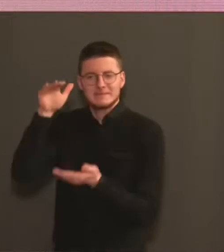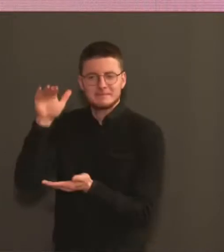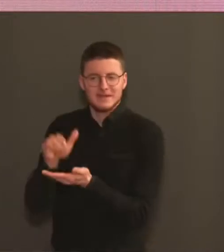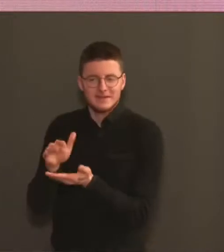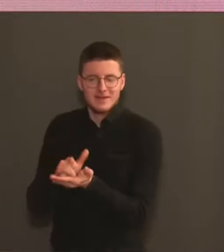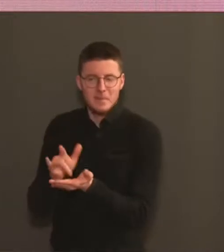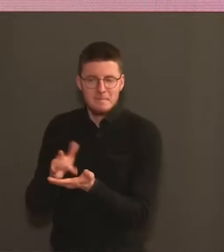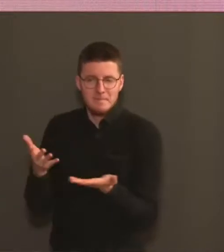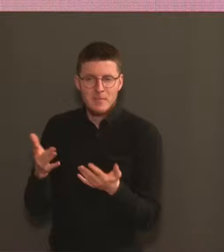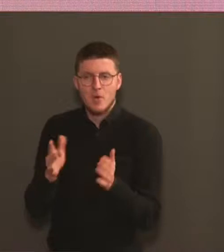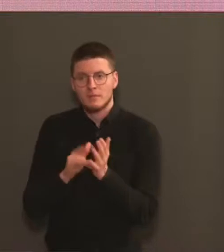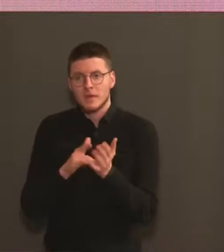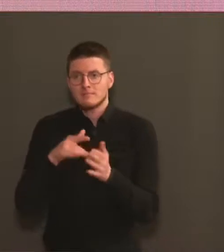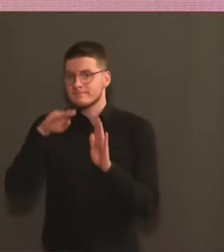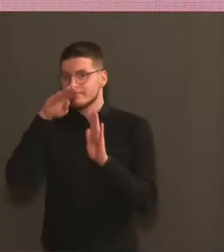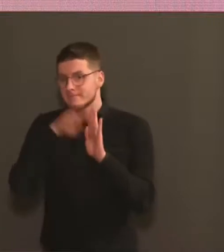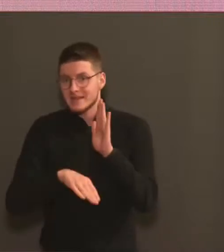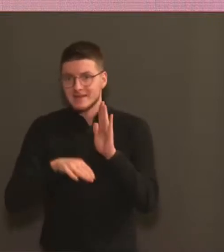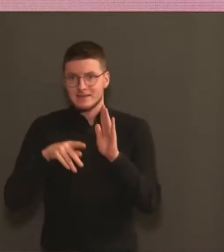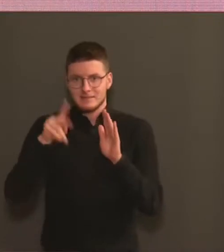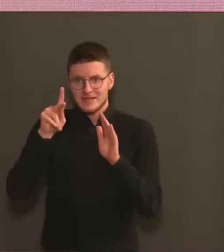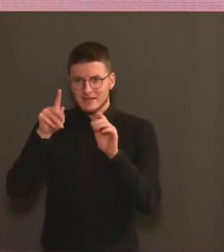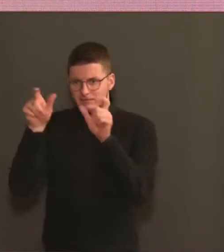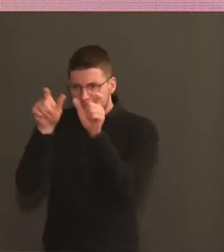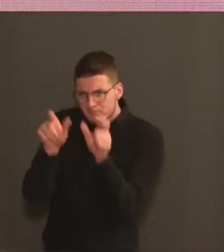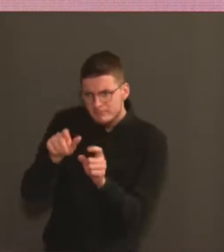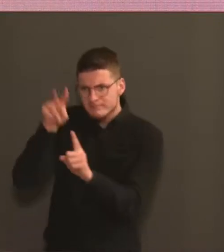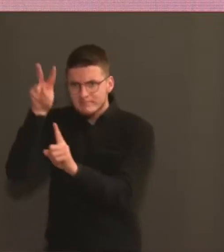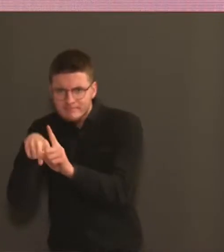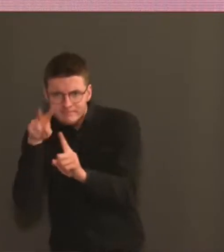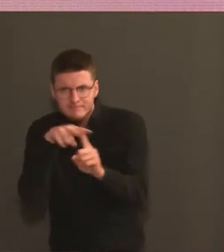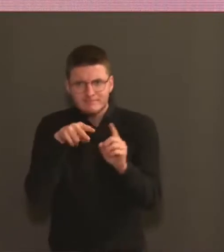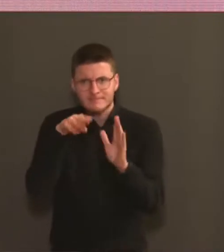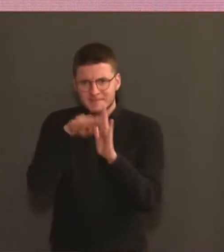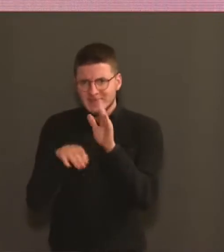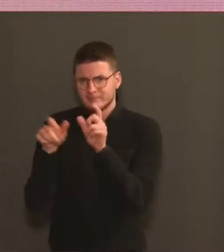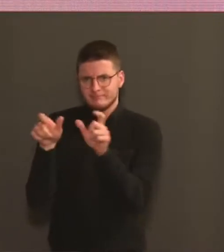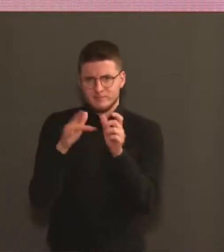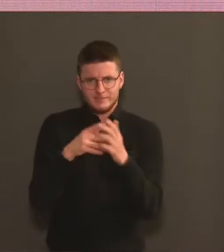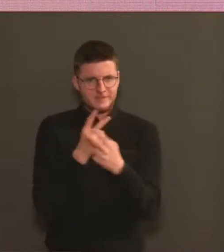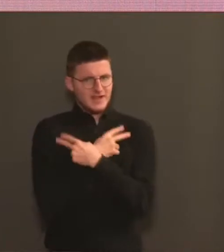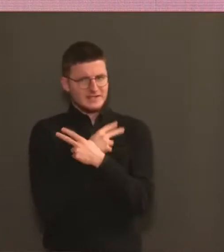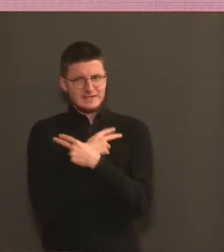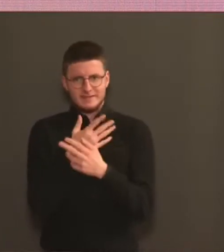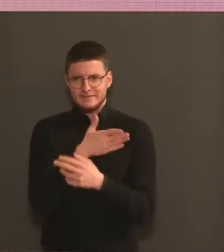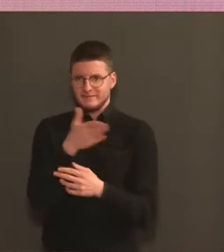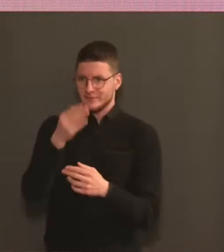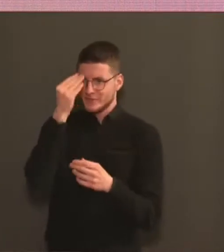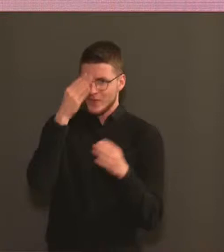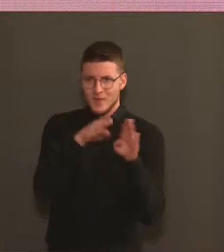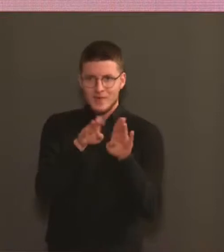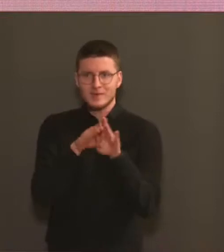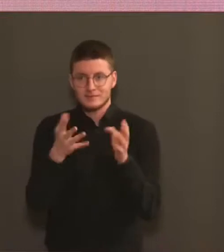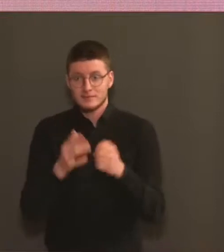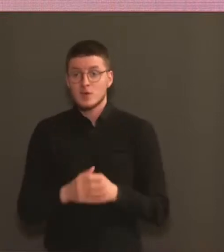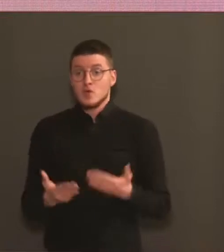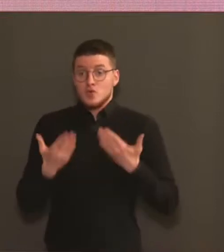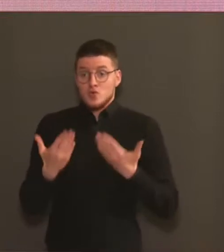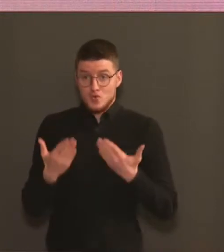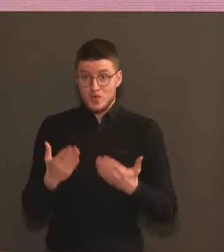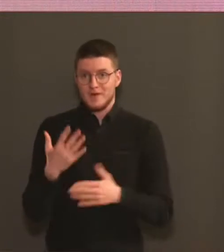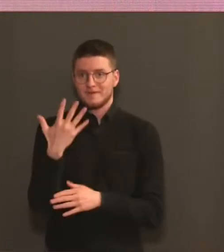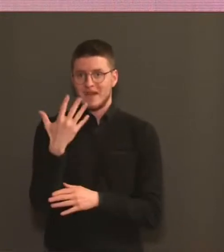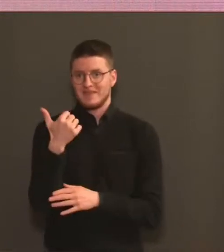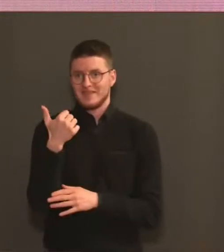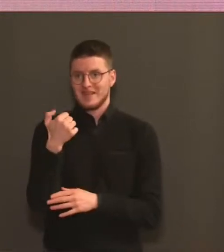gescreend. Denk maar aan de scholen. Momenteel is het aantal testen 25% lager dan een drietal weken terug. We